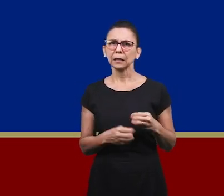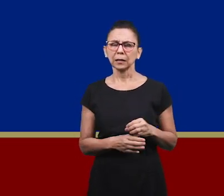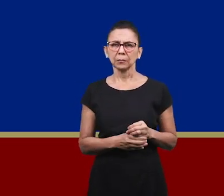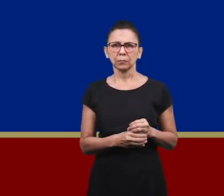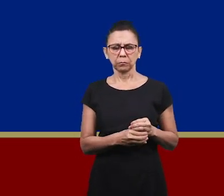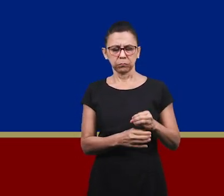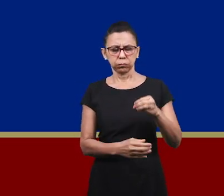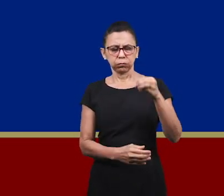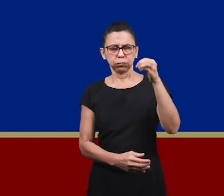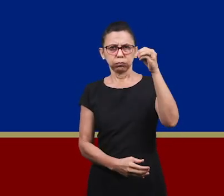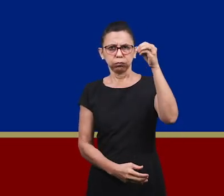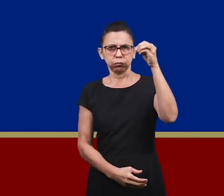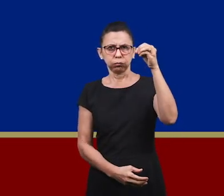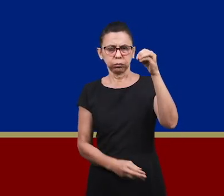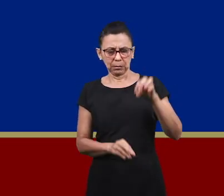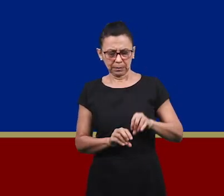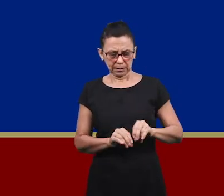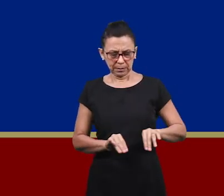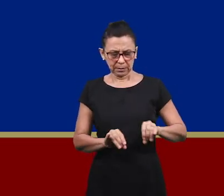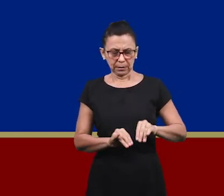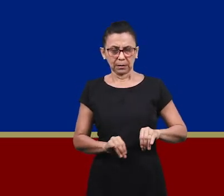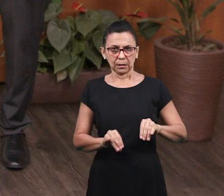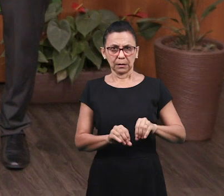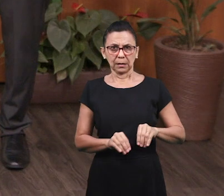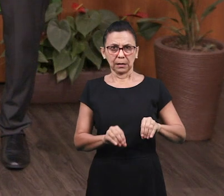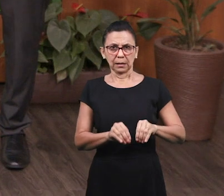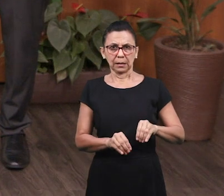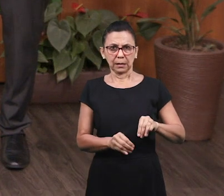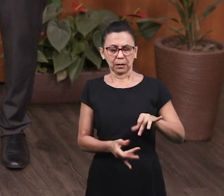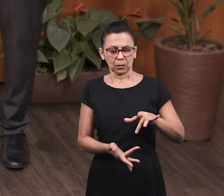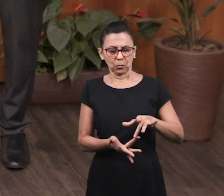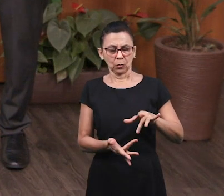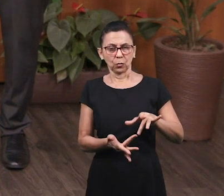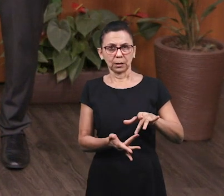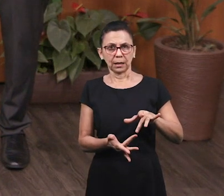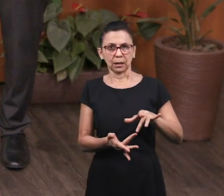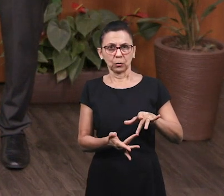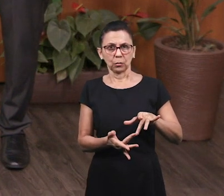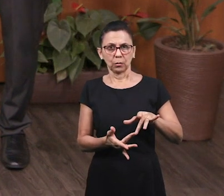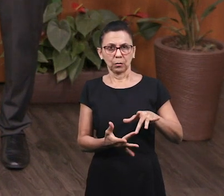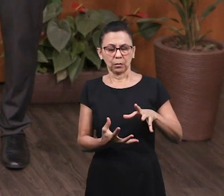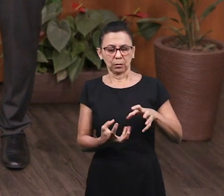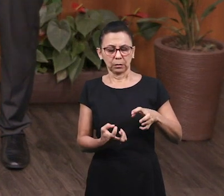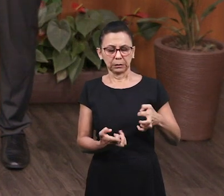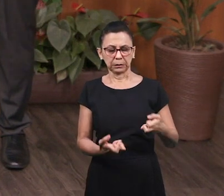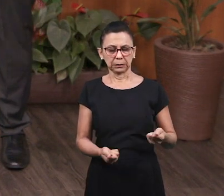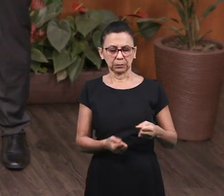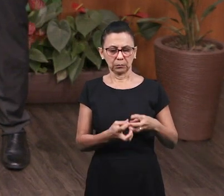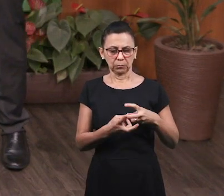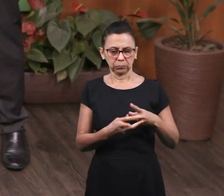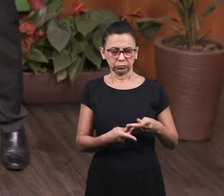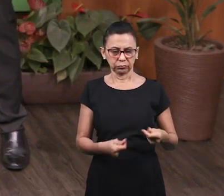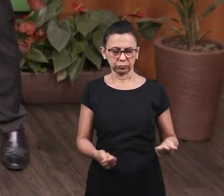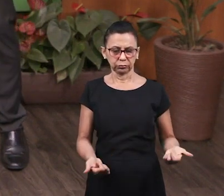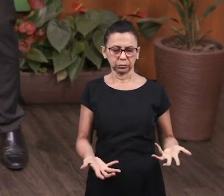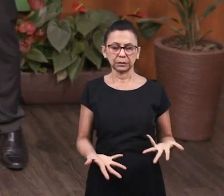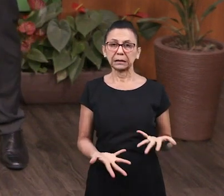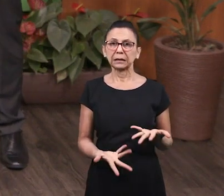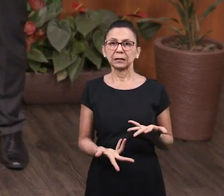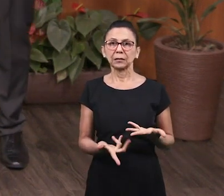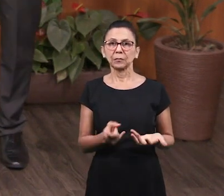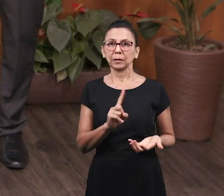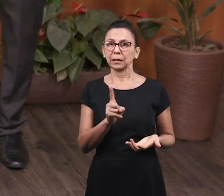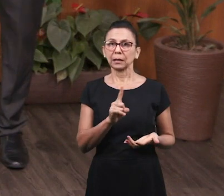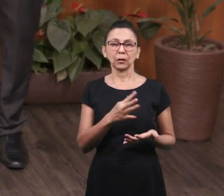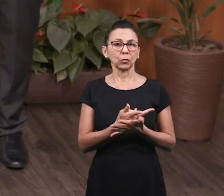de ne pas souffrir avec la corrosion du contact avec le sable du désert. Il paraît un détail simple, mais